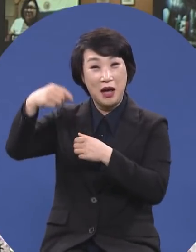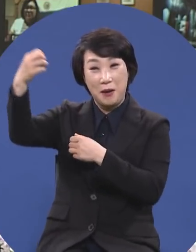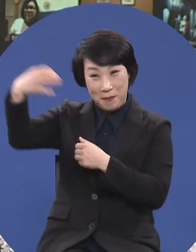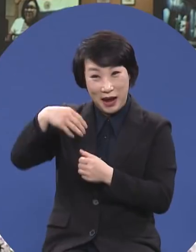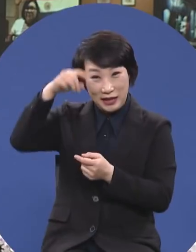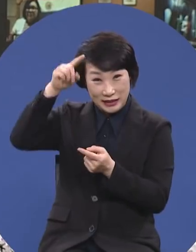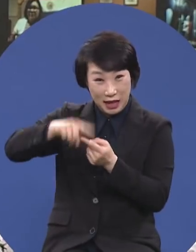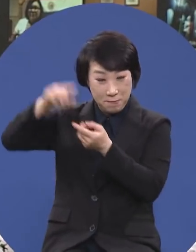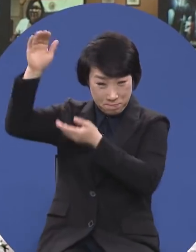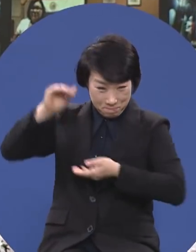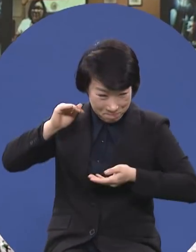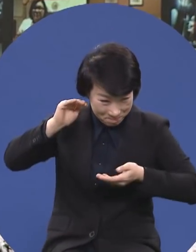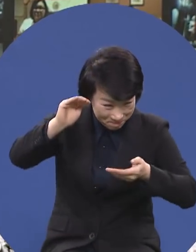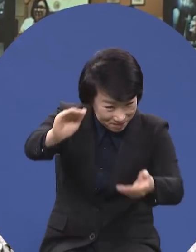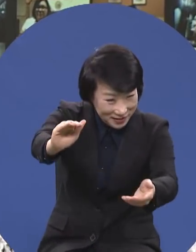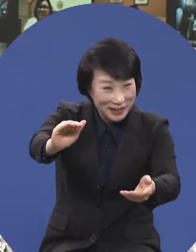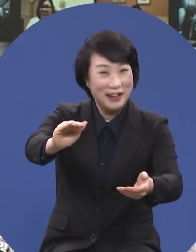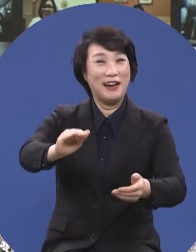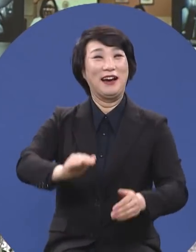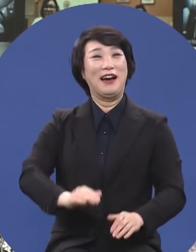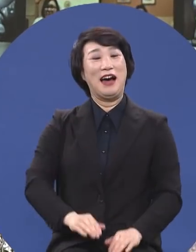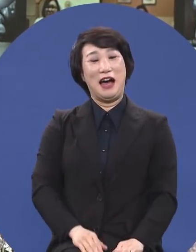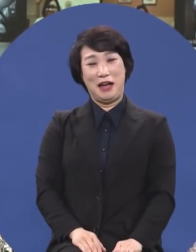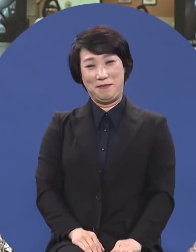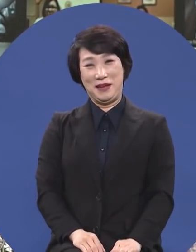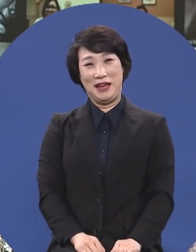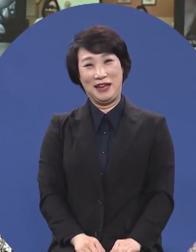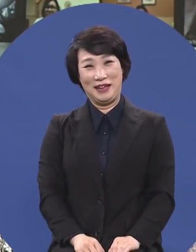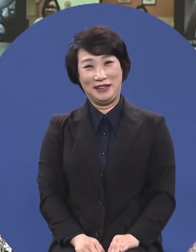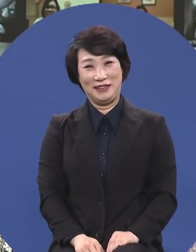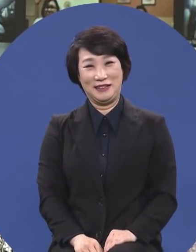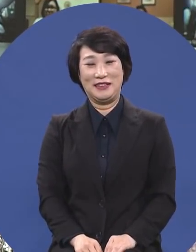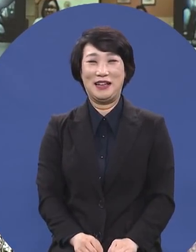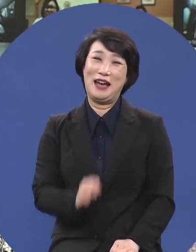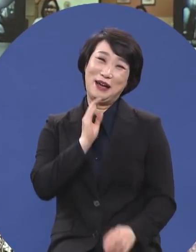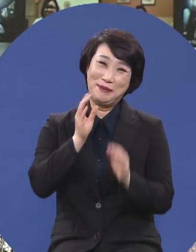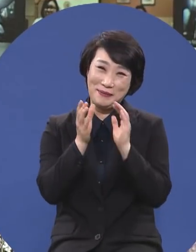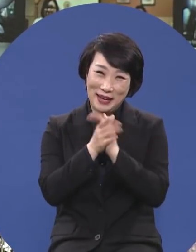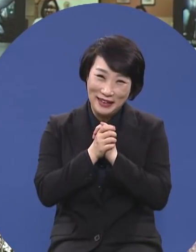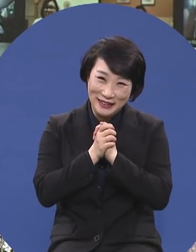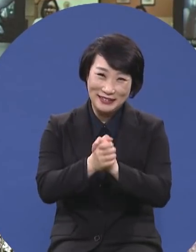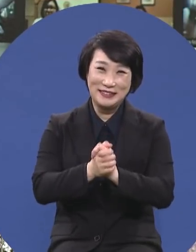말씀하신 그대로 이루노라 하시니라